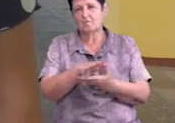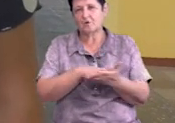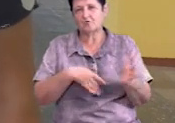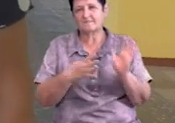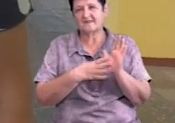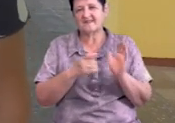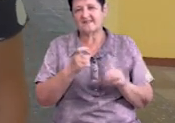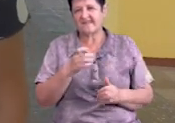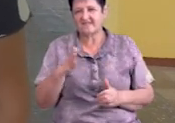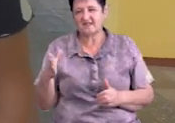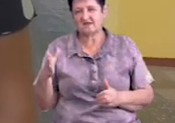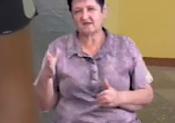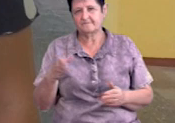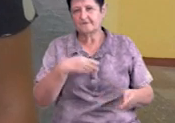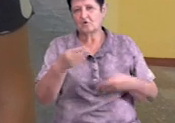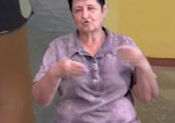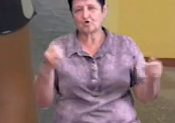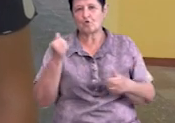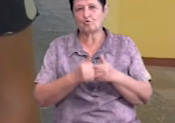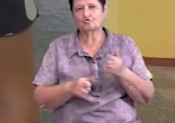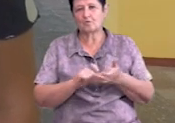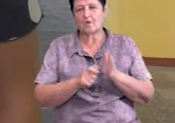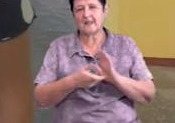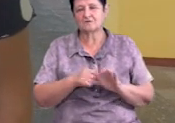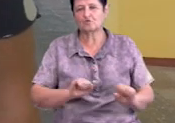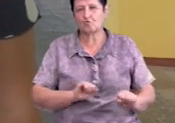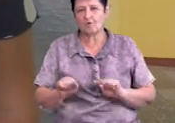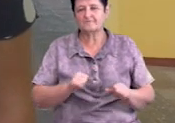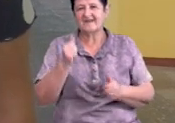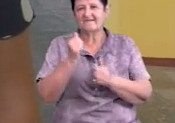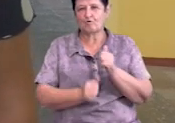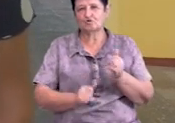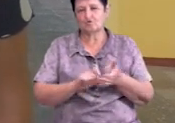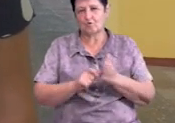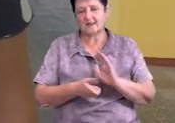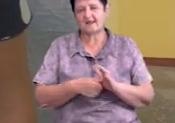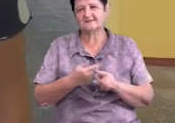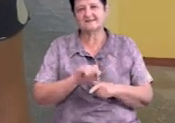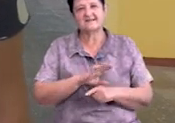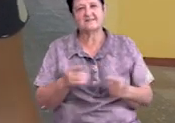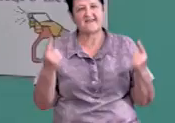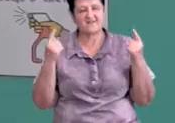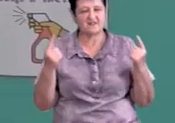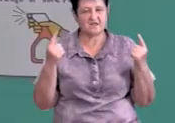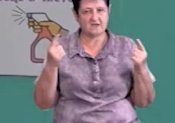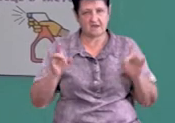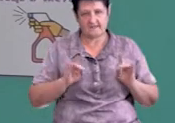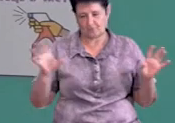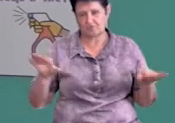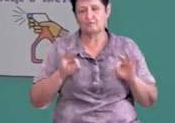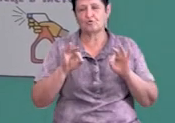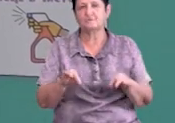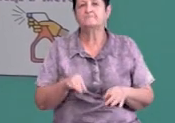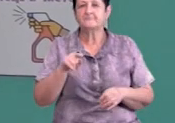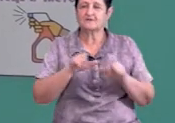хвилин. Роздали кожному класному керівнику, і в кожному класі ця невеличка лінійка пройде. В цій школі